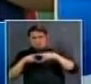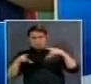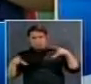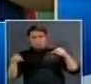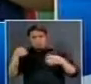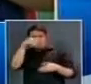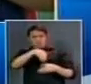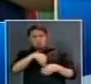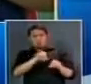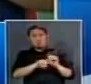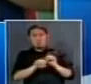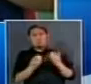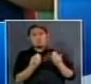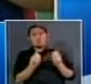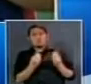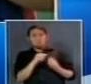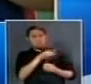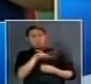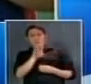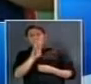mga BI dyan sa Taguig?